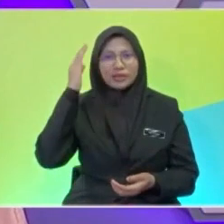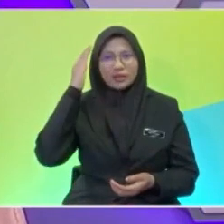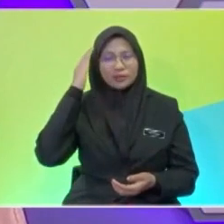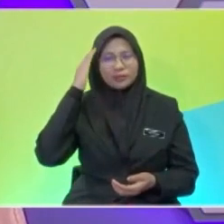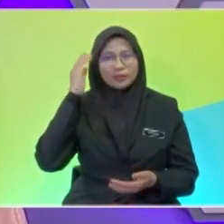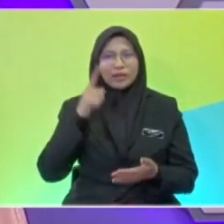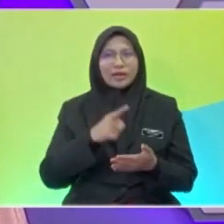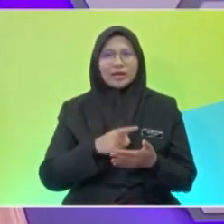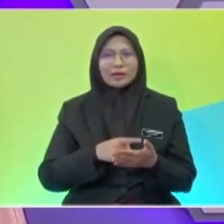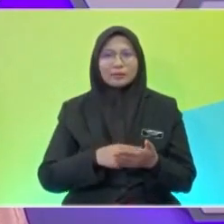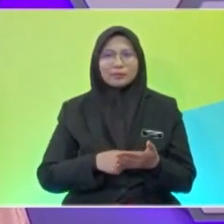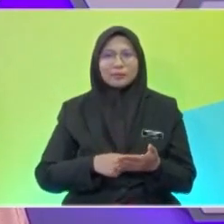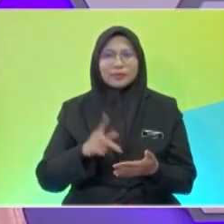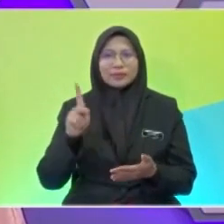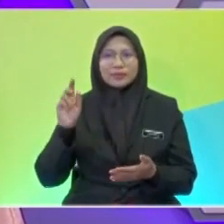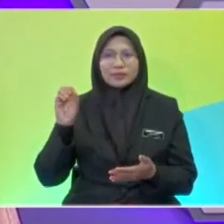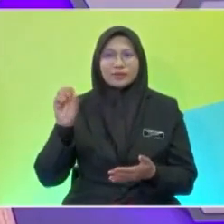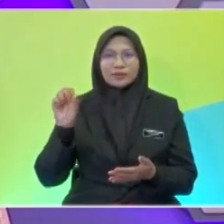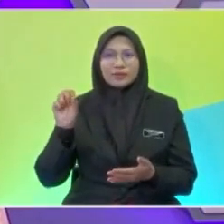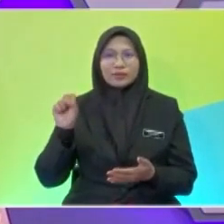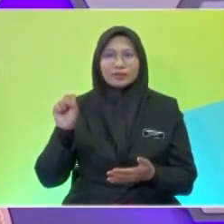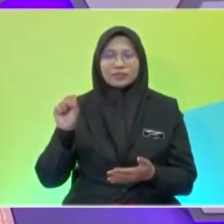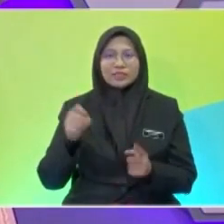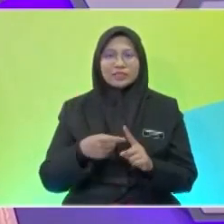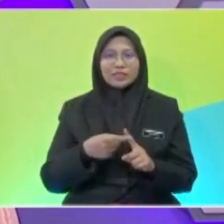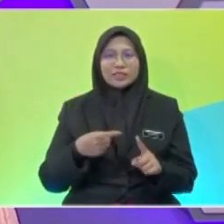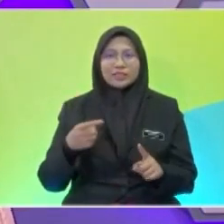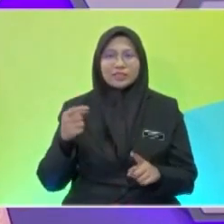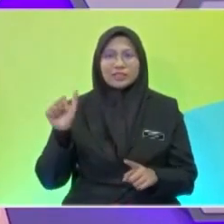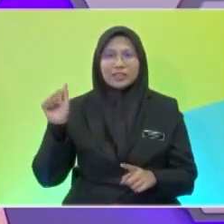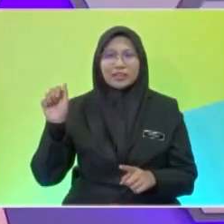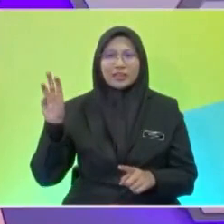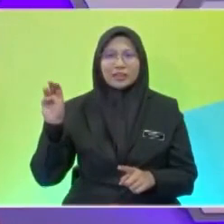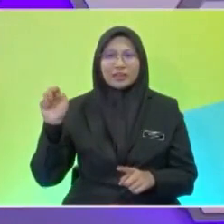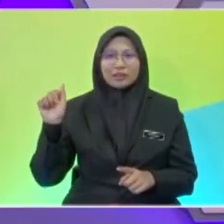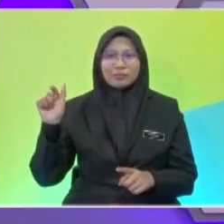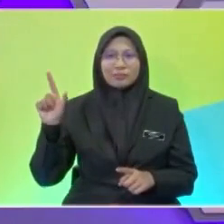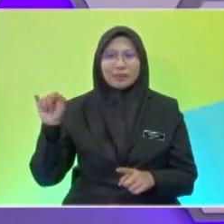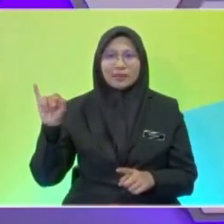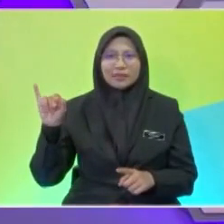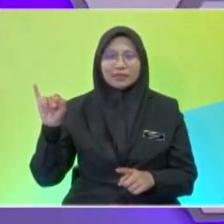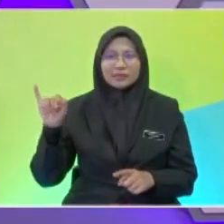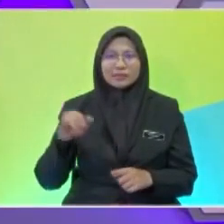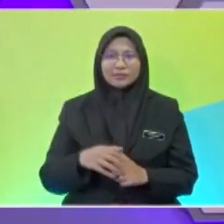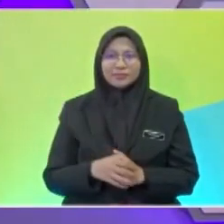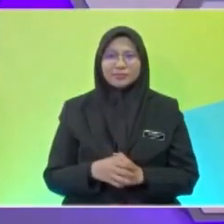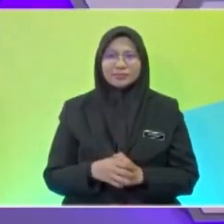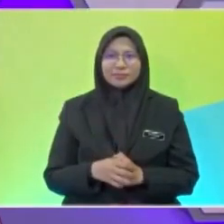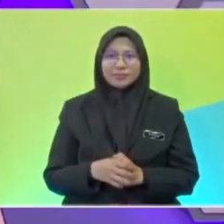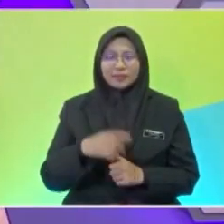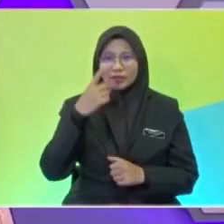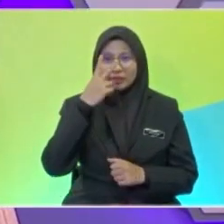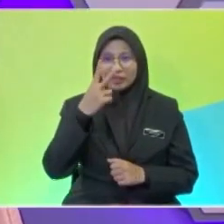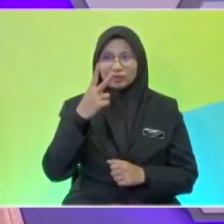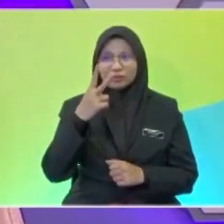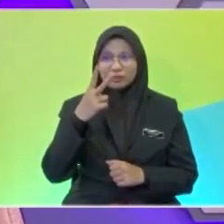bagi setiap perhikmatan dari Amali yang beri ke jalankan Jadi jika kita lihat pada soal yang ini ya untuk situasi pertama